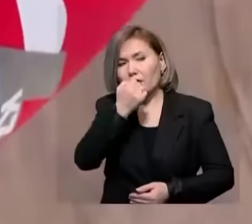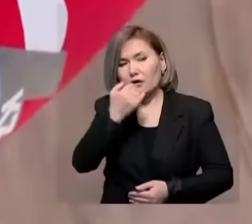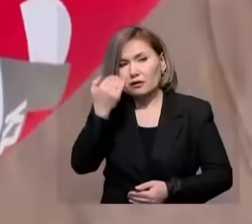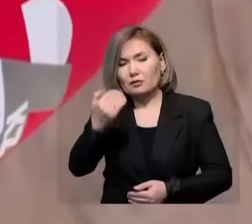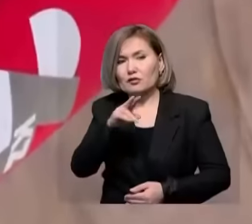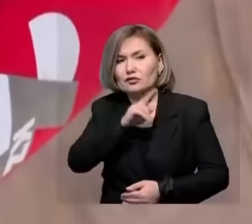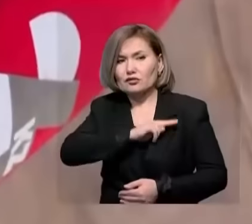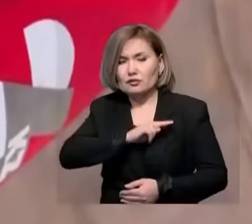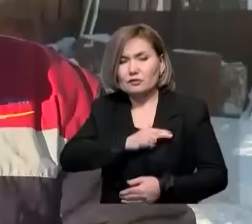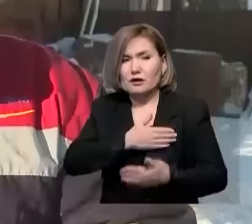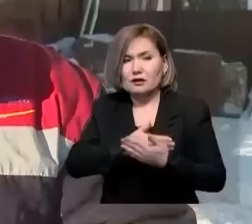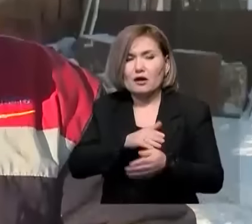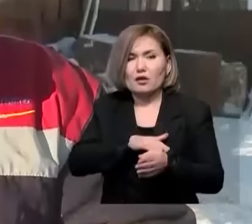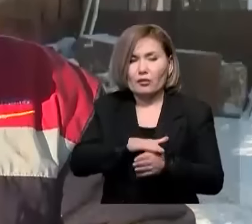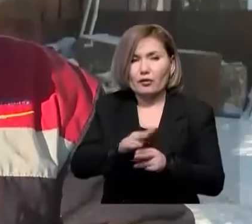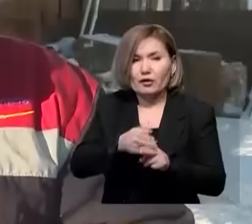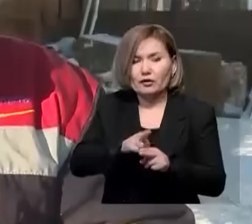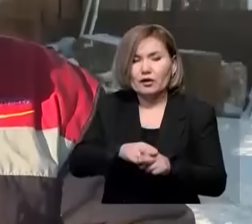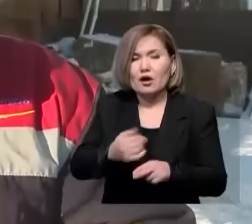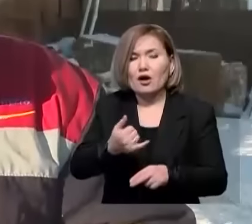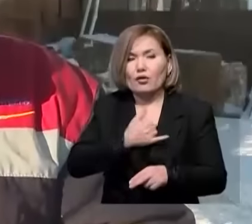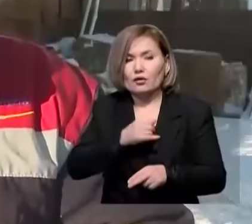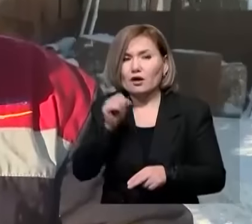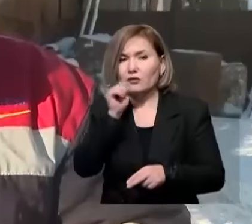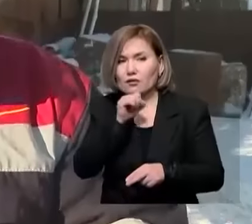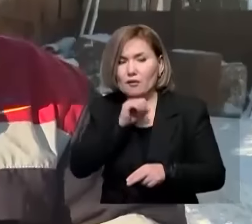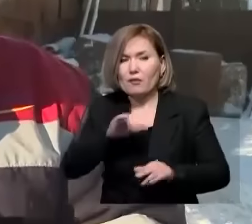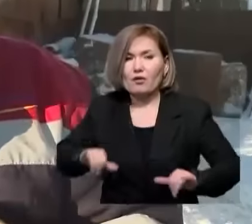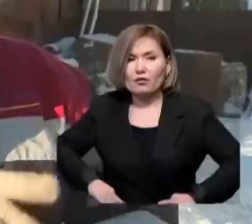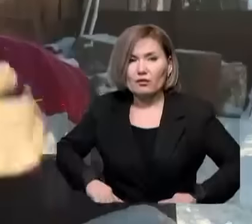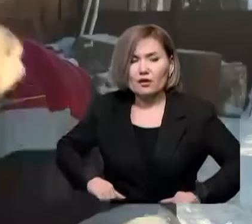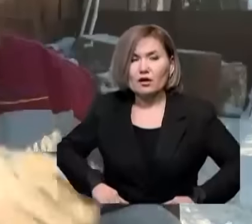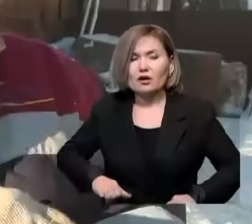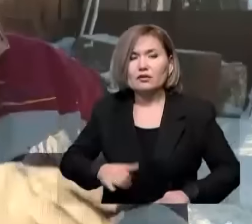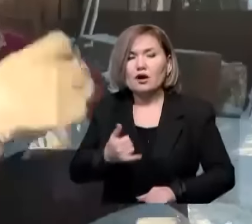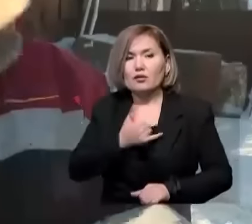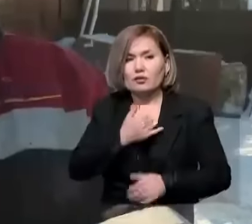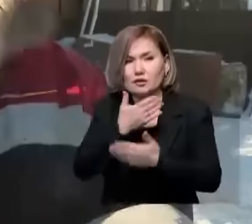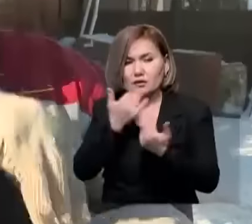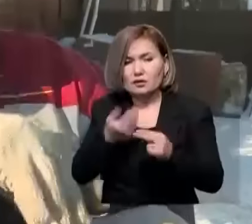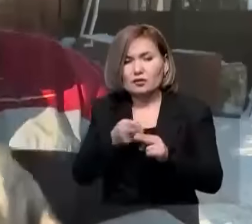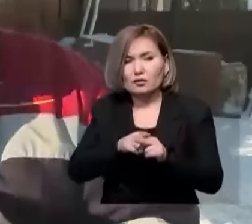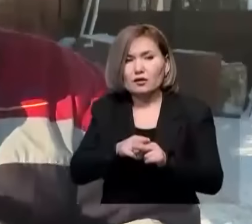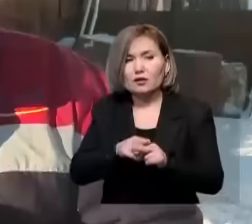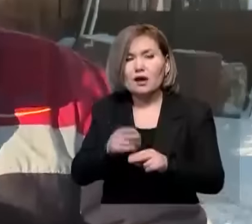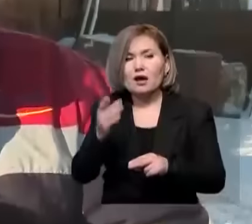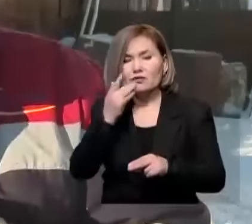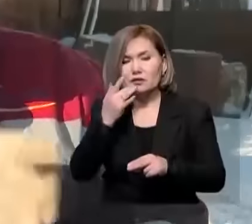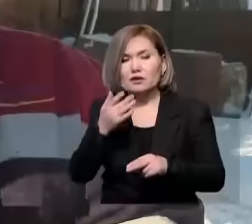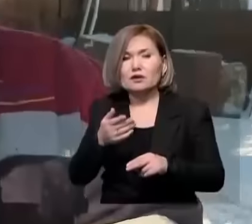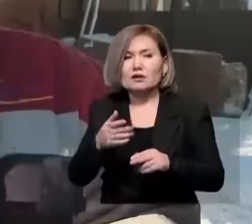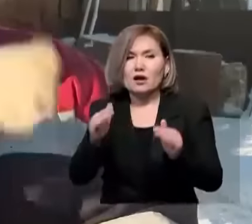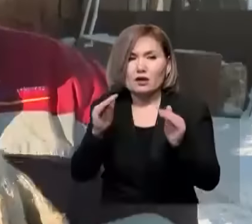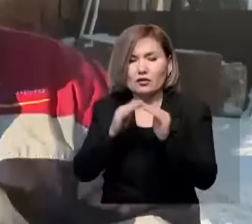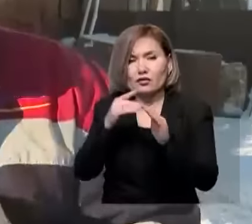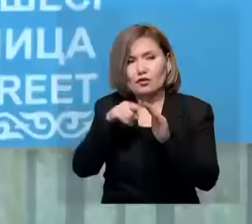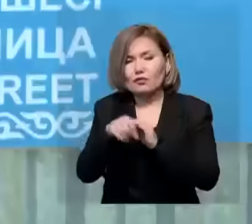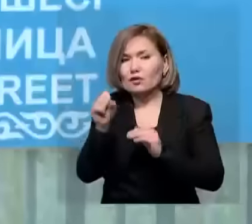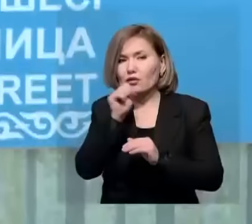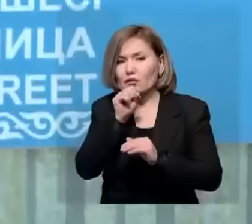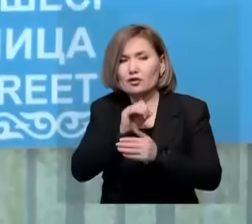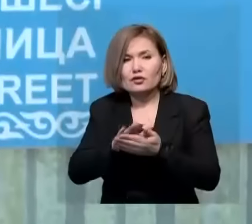енді қарап отырсаң. Ондай бұзықтықтар жоқ, ешқандай ұрлық қарлықтар жоқ. Мысалы біздің үйде ниеттер жоқ. Есік ашық тесіп жатып, мысалы ешкімді ешкім тиіспейді қарап